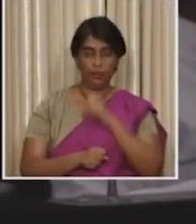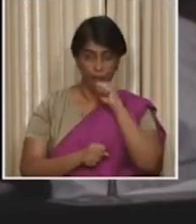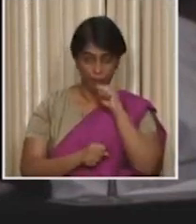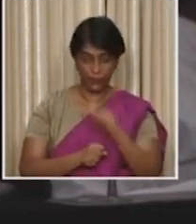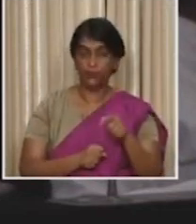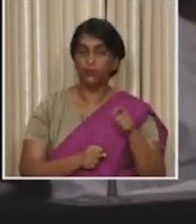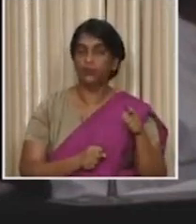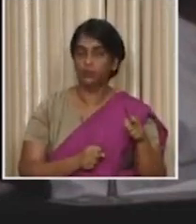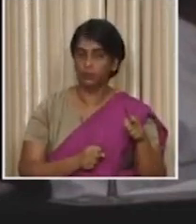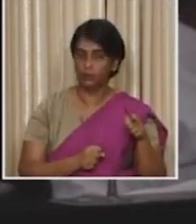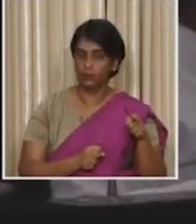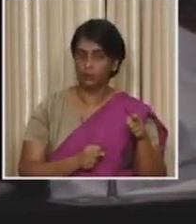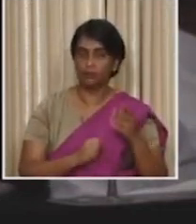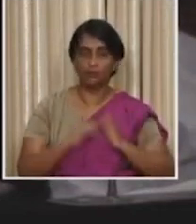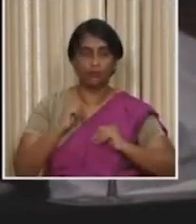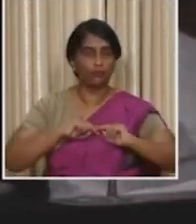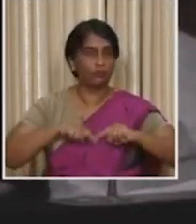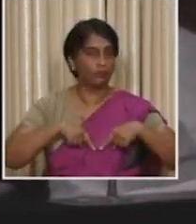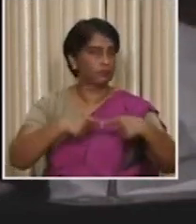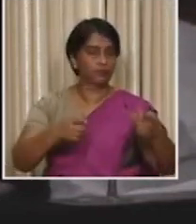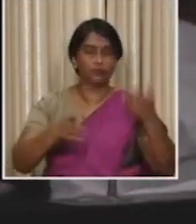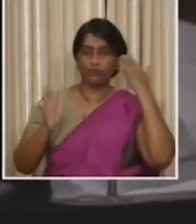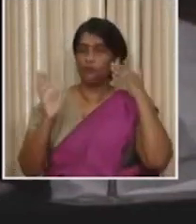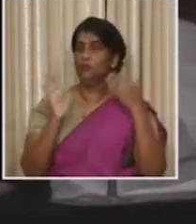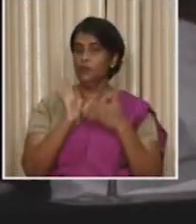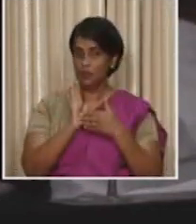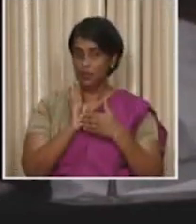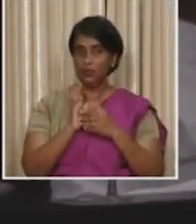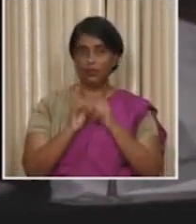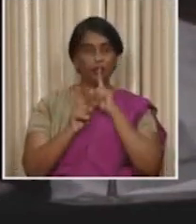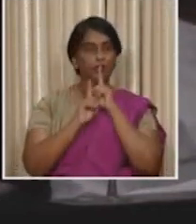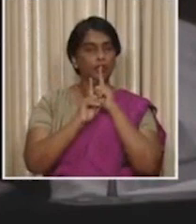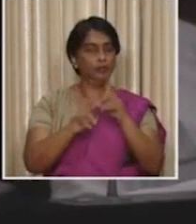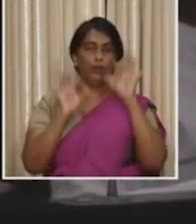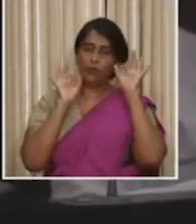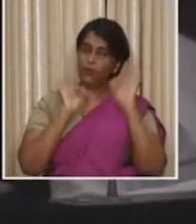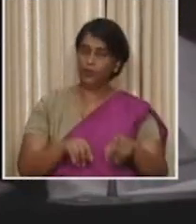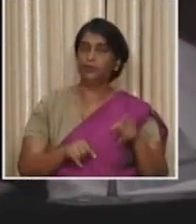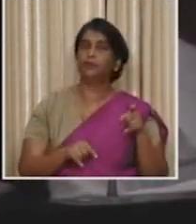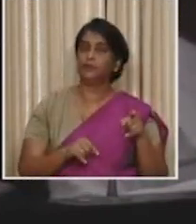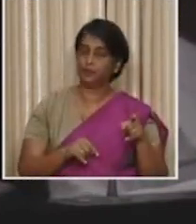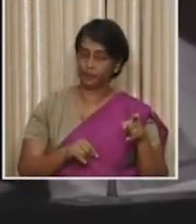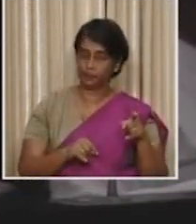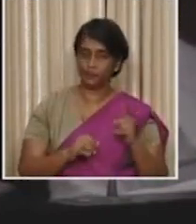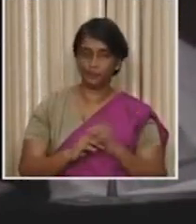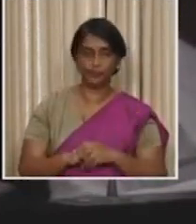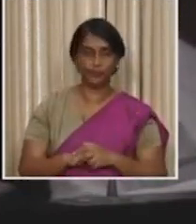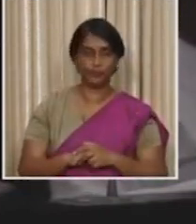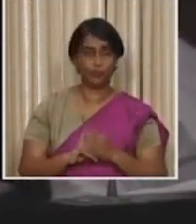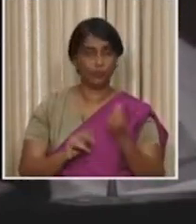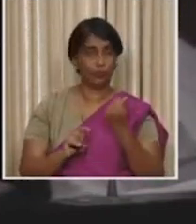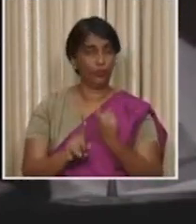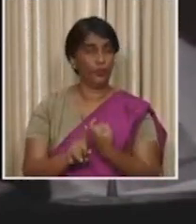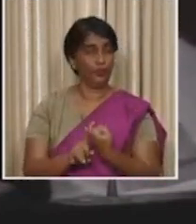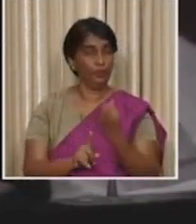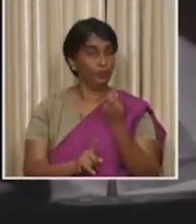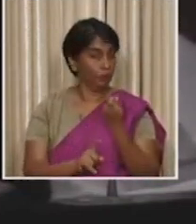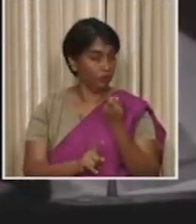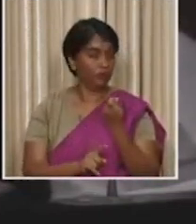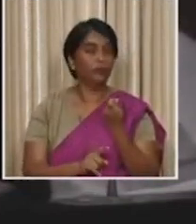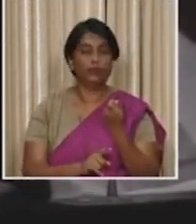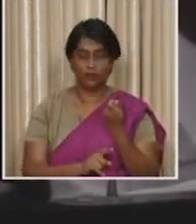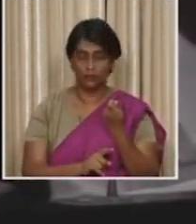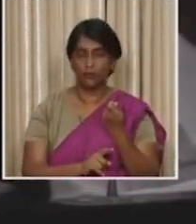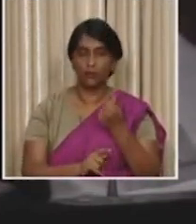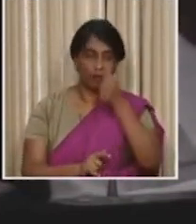என்ன நடந்தது? தமிழீழ வைப்பகத்திலே வைக்கப்பட்ட நகைகளுக்கு என்ன நடந்தது? நீங்கள் கோடி கோடியாக கொள்ளையடித்த விடுதலை புலியுடைய சொத்துக்களுக்கு என்ன நடந்தது?